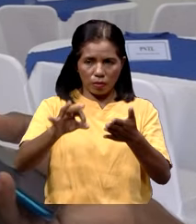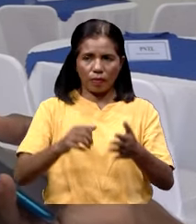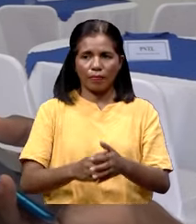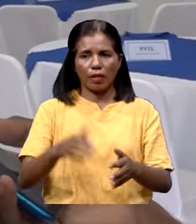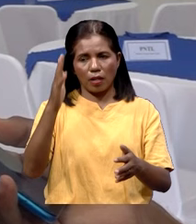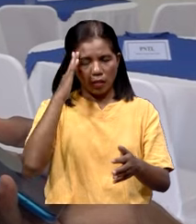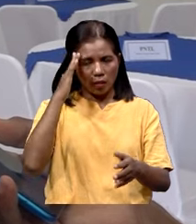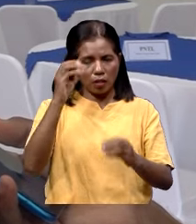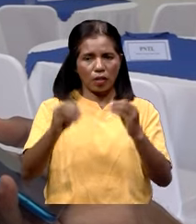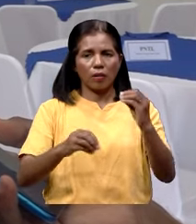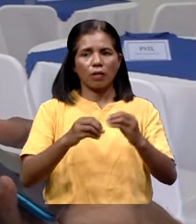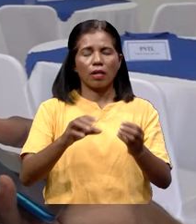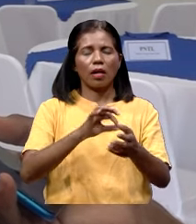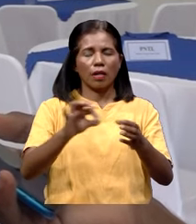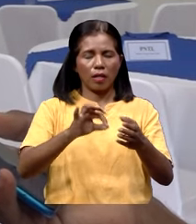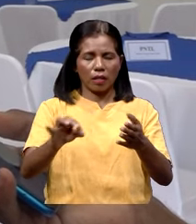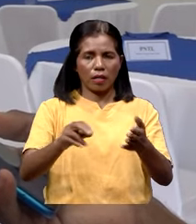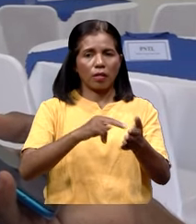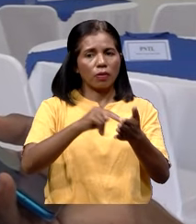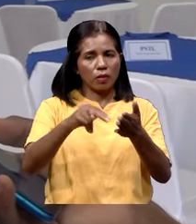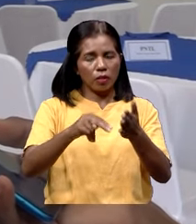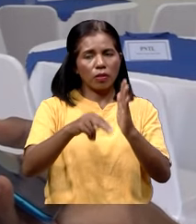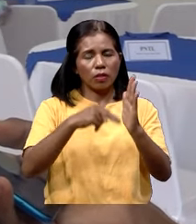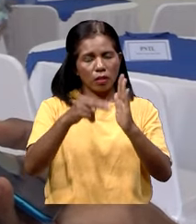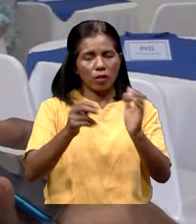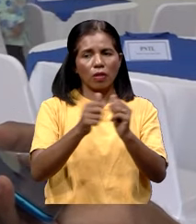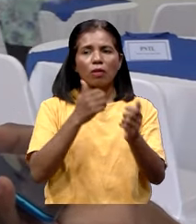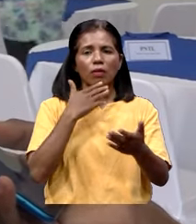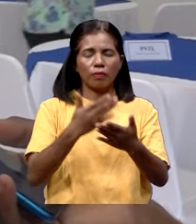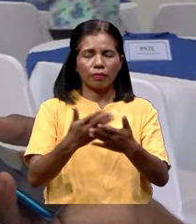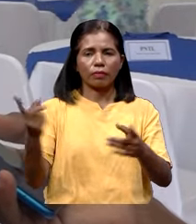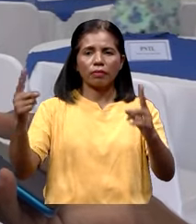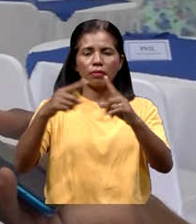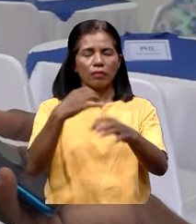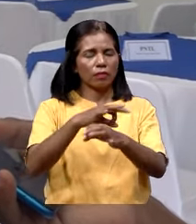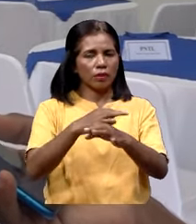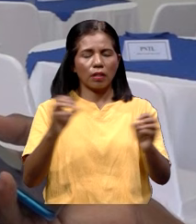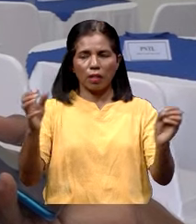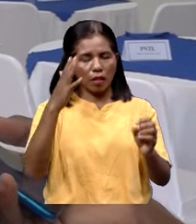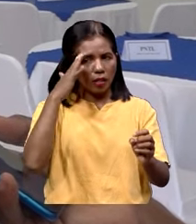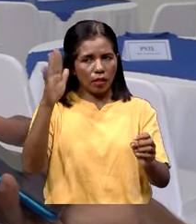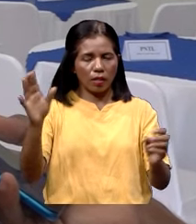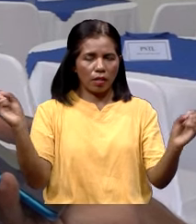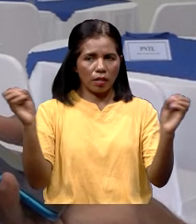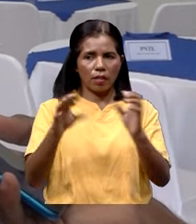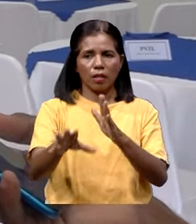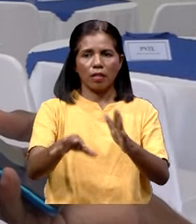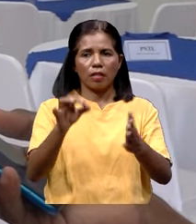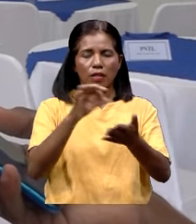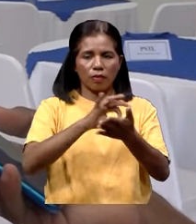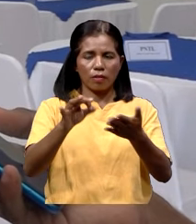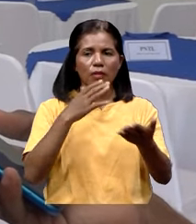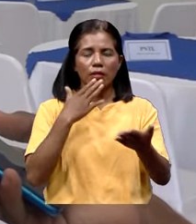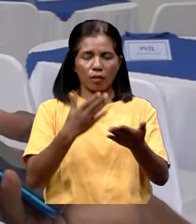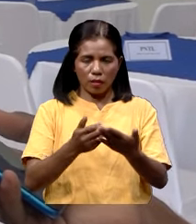hatene tiona usaha kerek notisia dia. Mas kono to editor, editor lain tende, tamani nung kehatan formação de dia